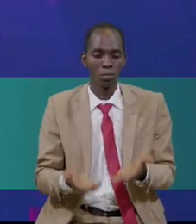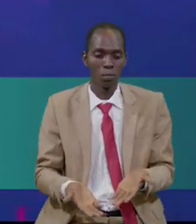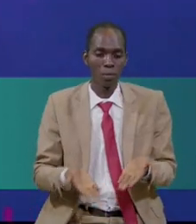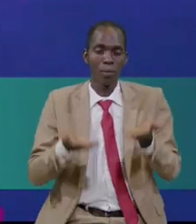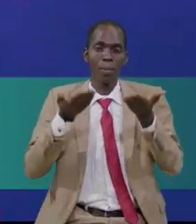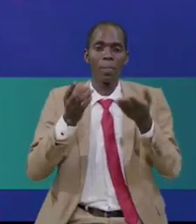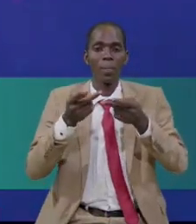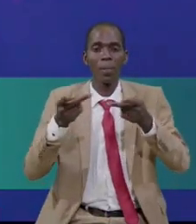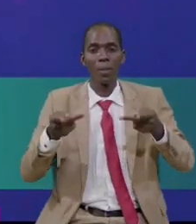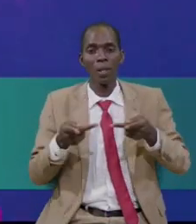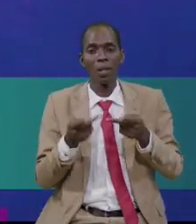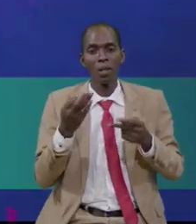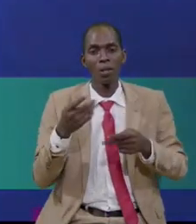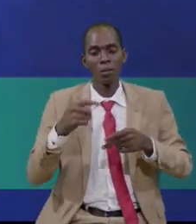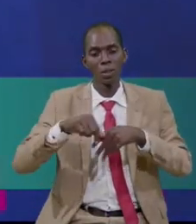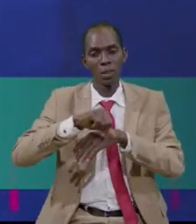ou un.